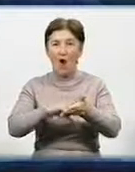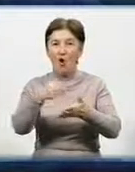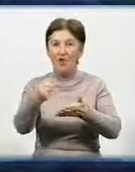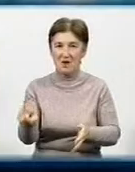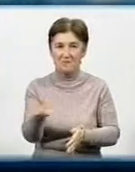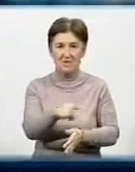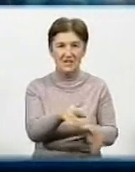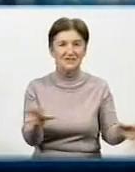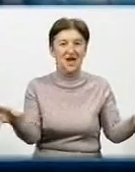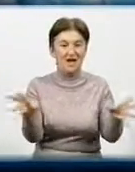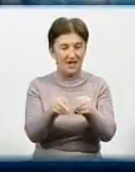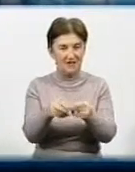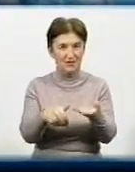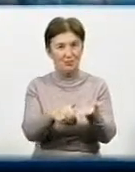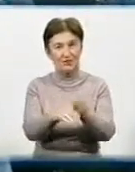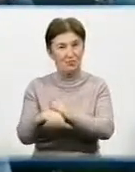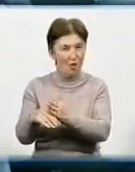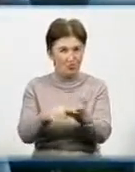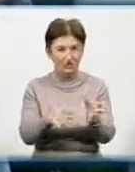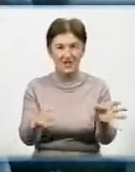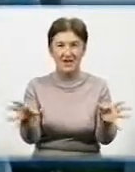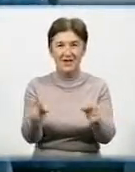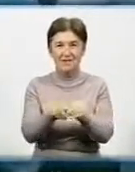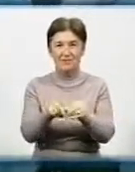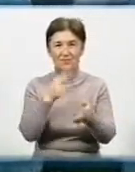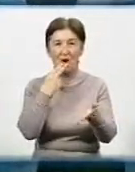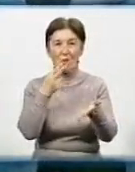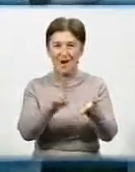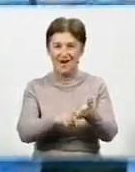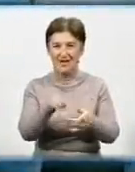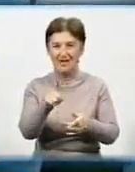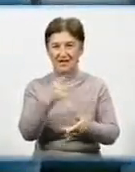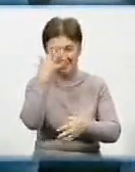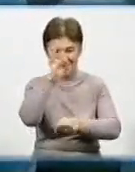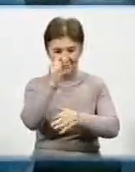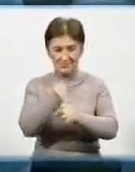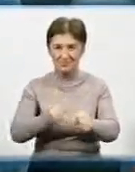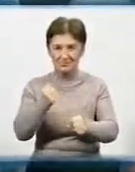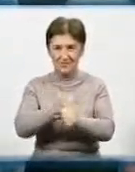не наклеївши навіть марку, не написавши зворотню адресу, ми все одно його отримуємо. І все одно ми розуміємо, про що мріють сьогодні діти. І